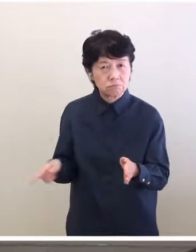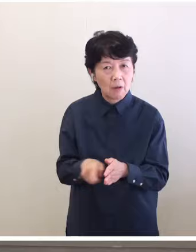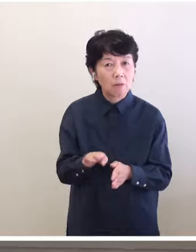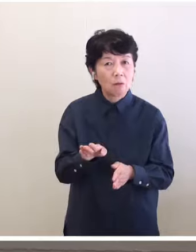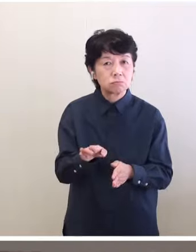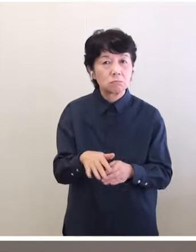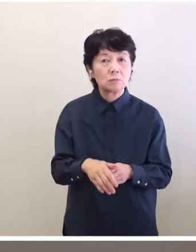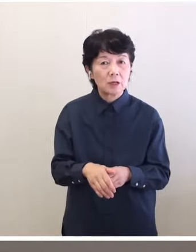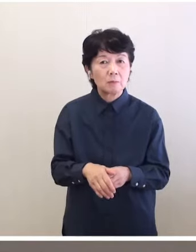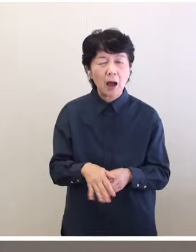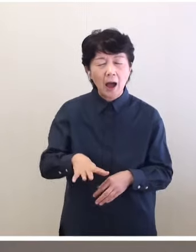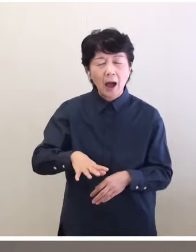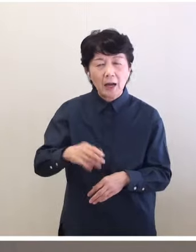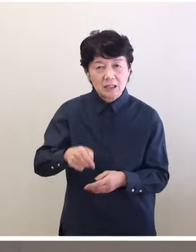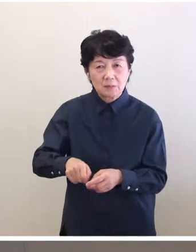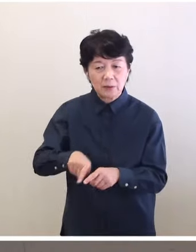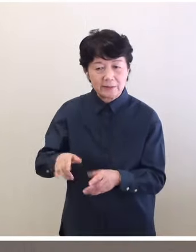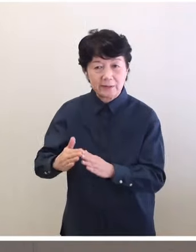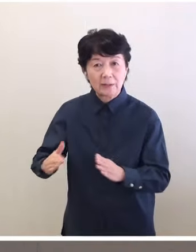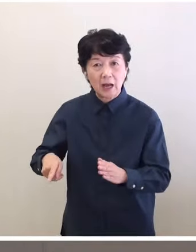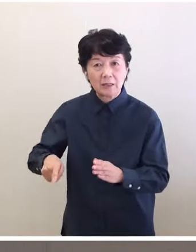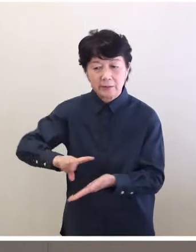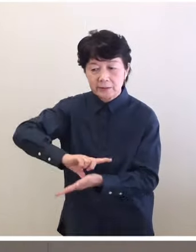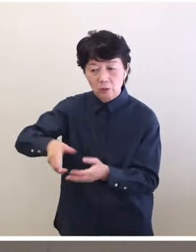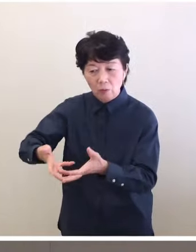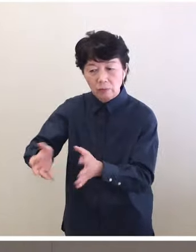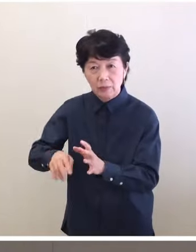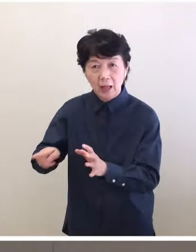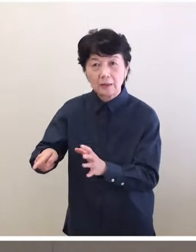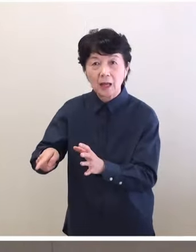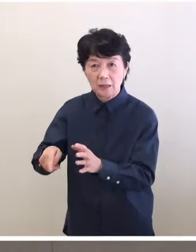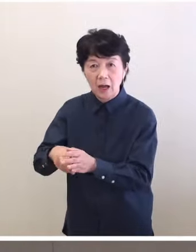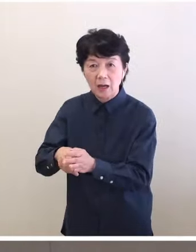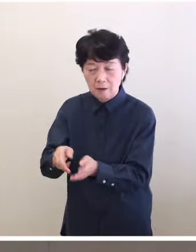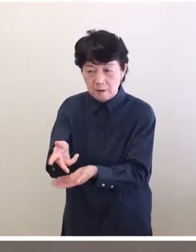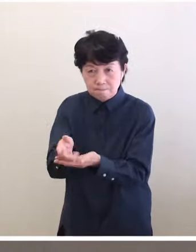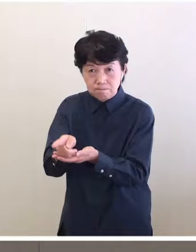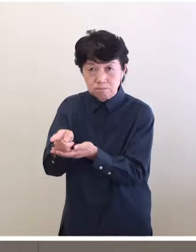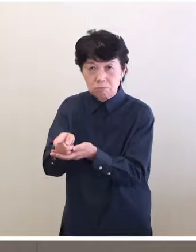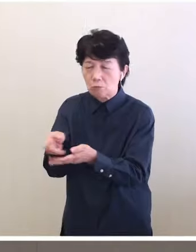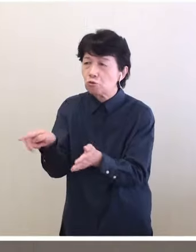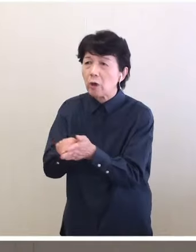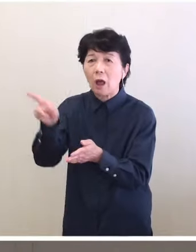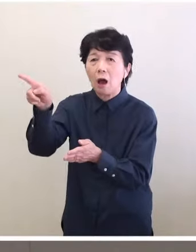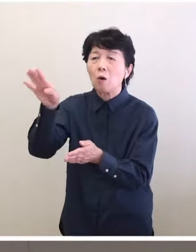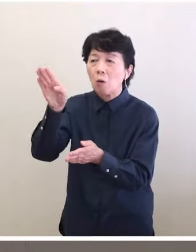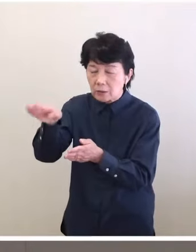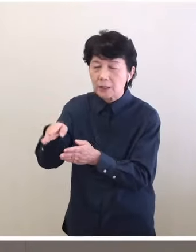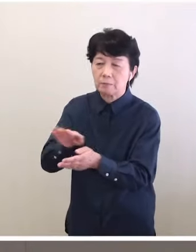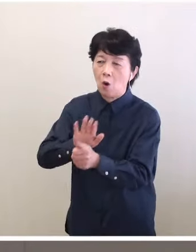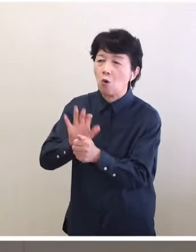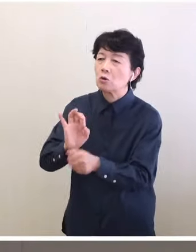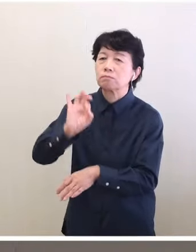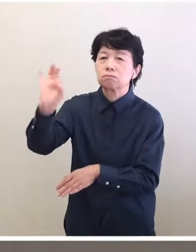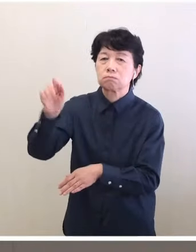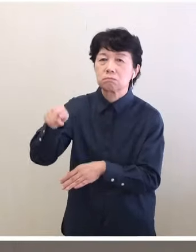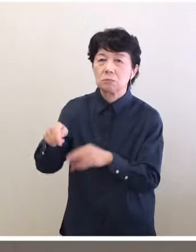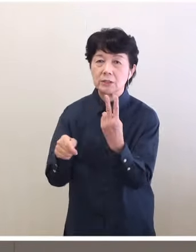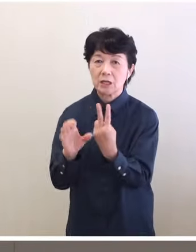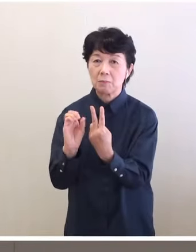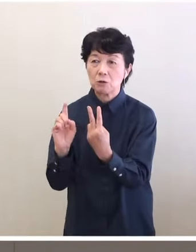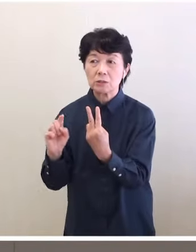したのは自治会など地域団体が設置をする防犯カメラに対する補助です。これは2012